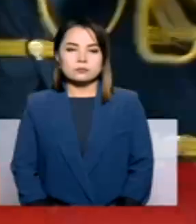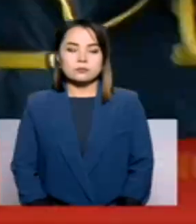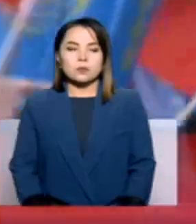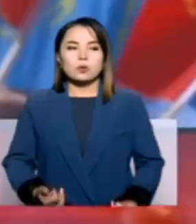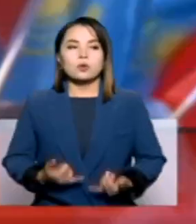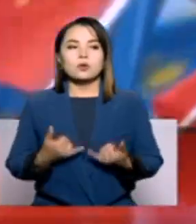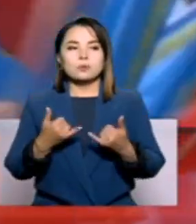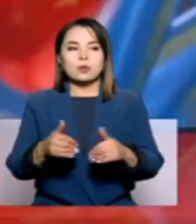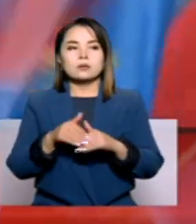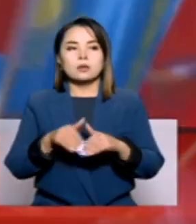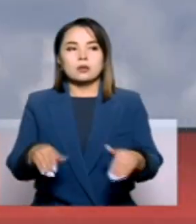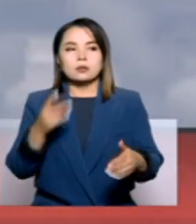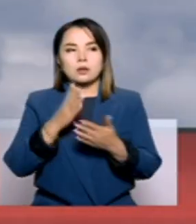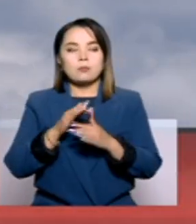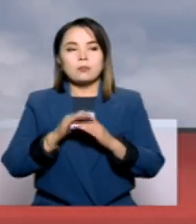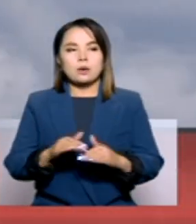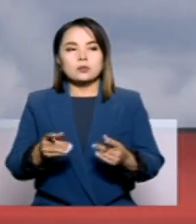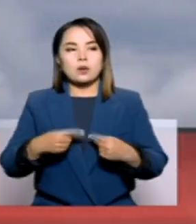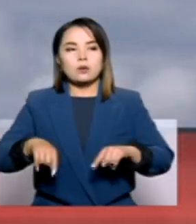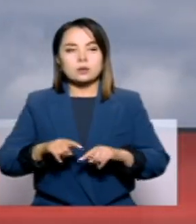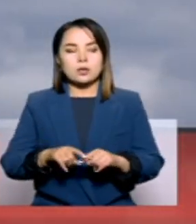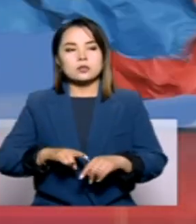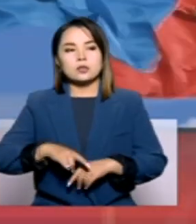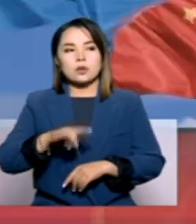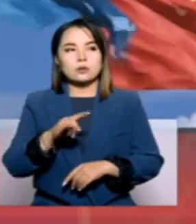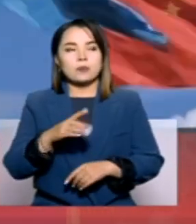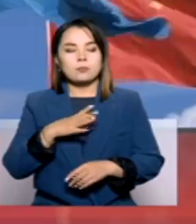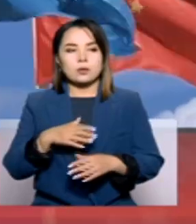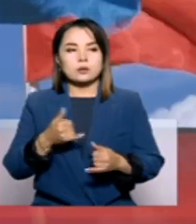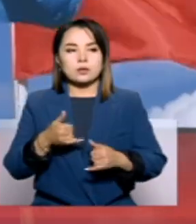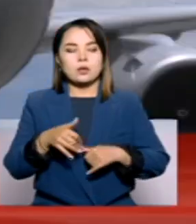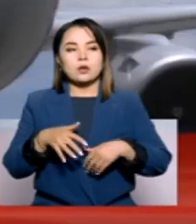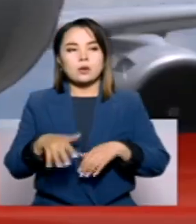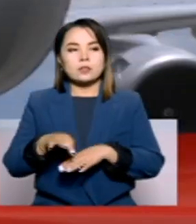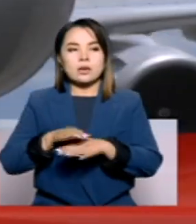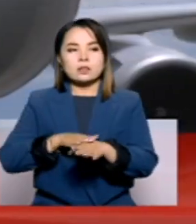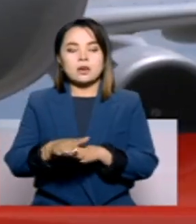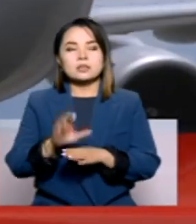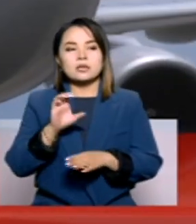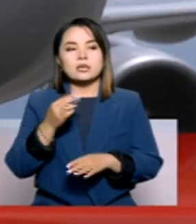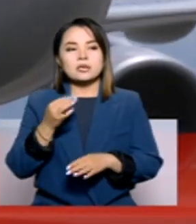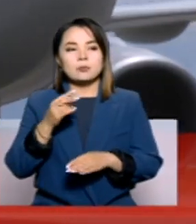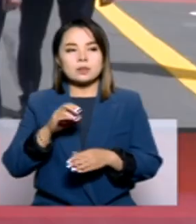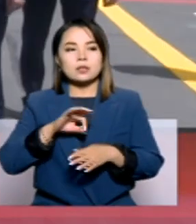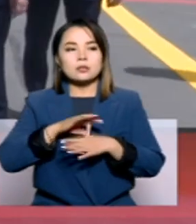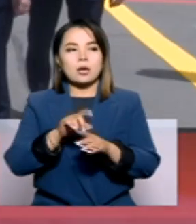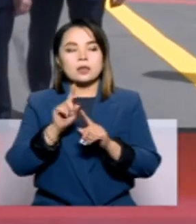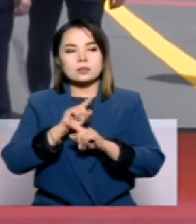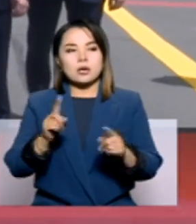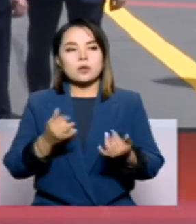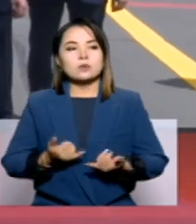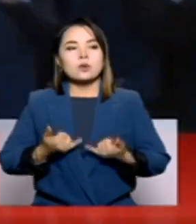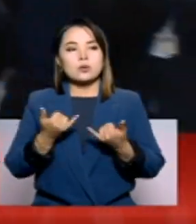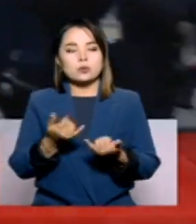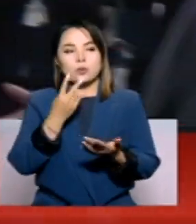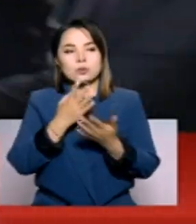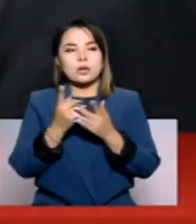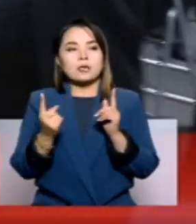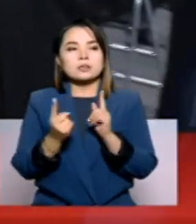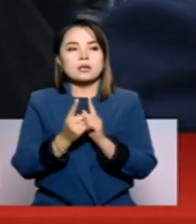Құрмет қарауылы, балалар қорымен түкішақ бастаған кортеж. Қытай төрағасы Си Цзиньпинді Астана ерекше сый құрметпен қарсы